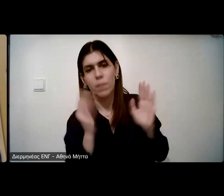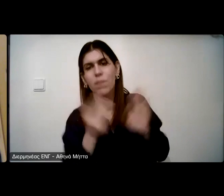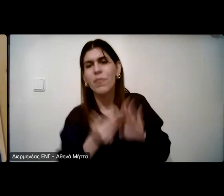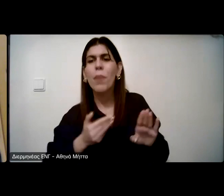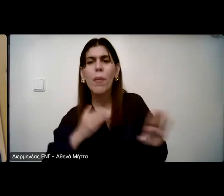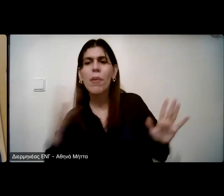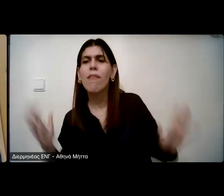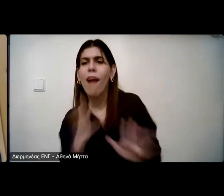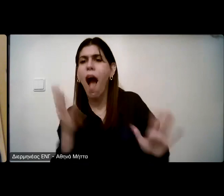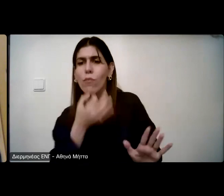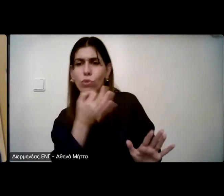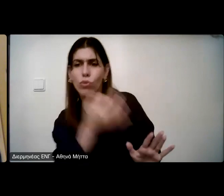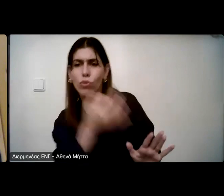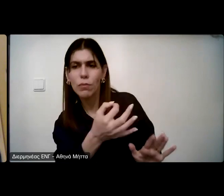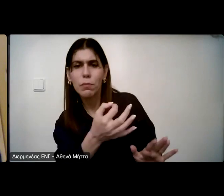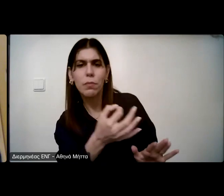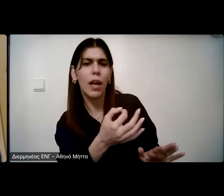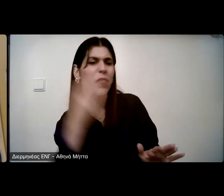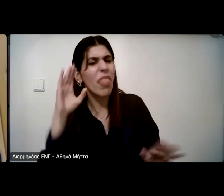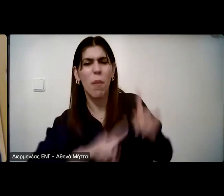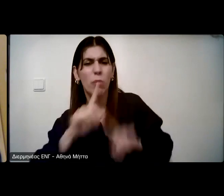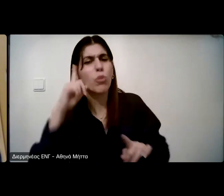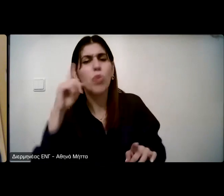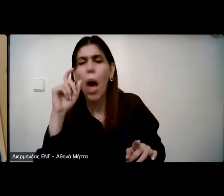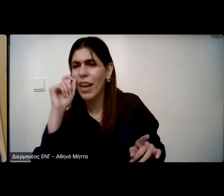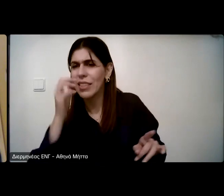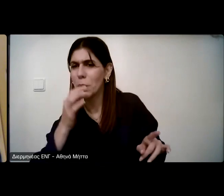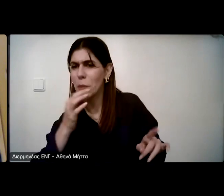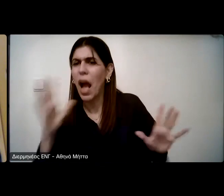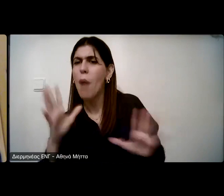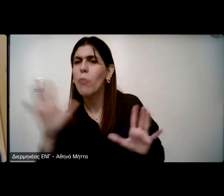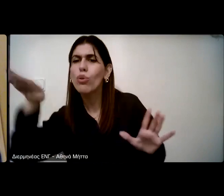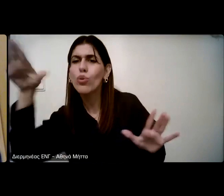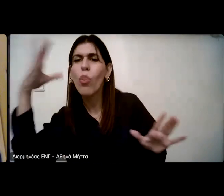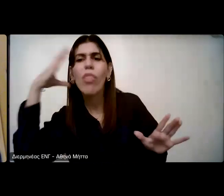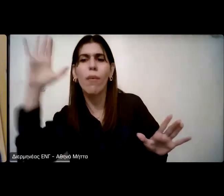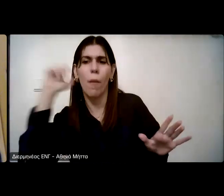θυμάμαι από ποιο άντρας πρέπει να ήταν, δεν θυμάμαι.